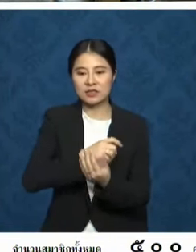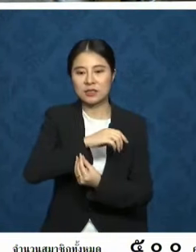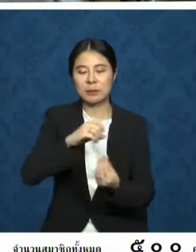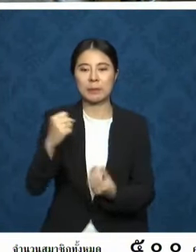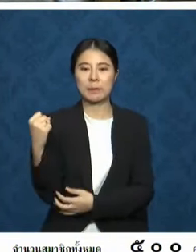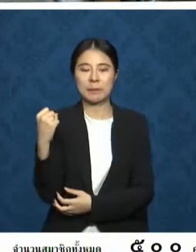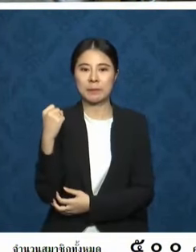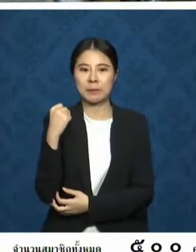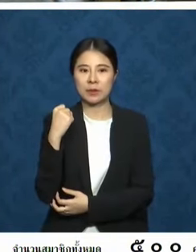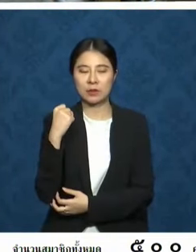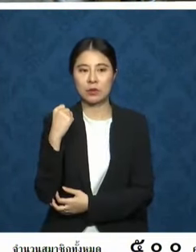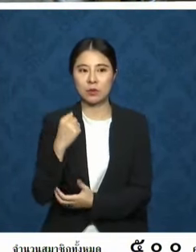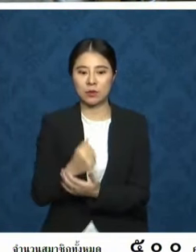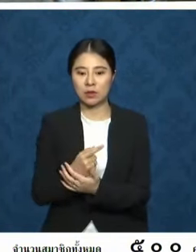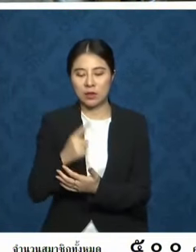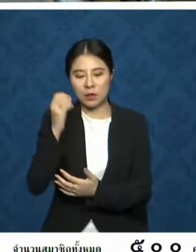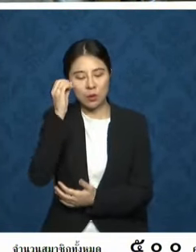ผ่านห้วิจัย